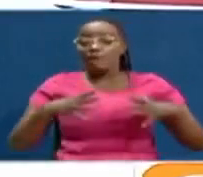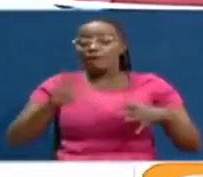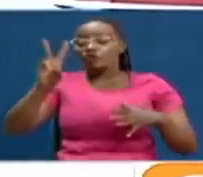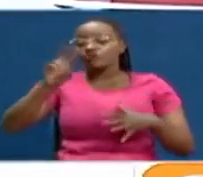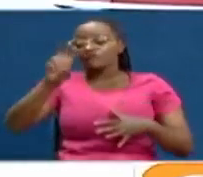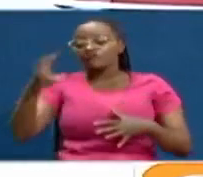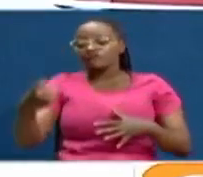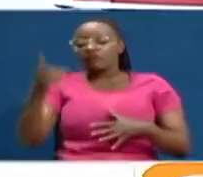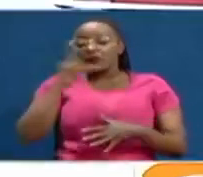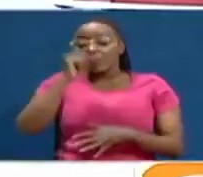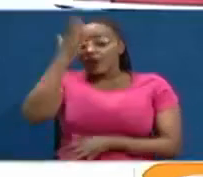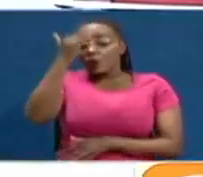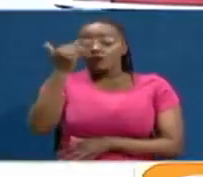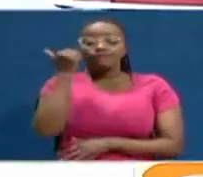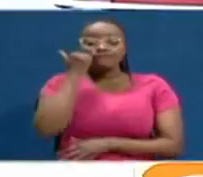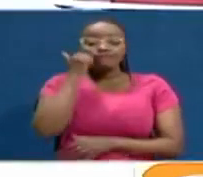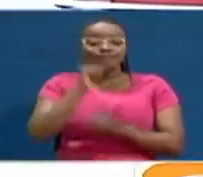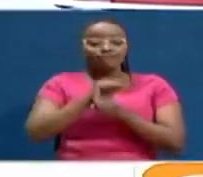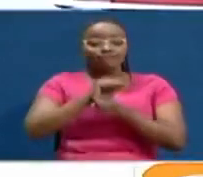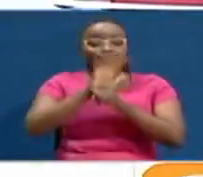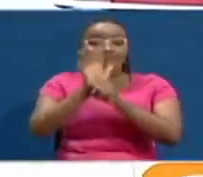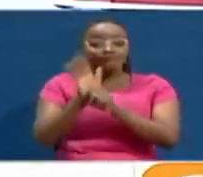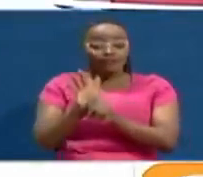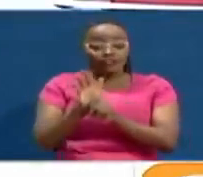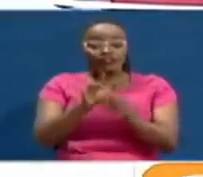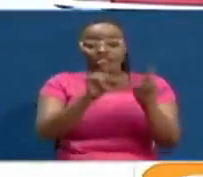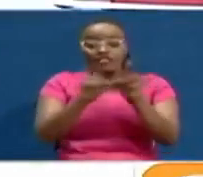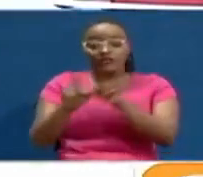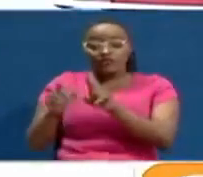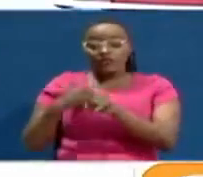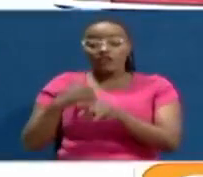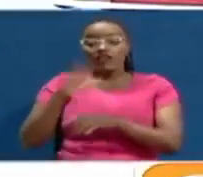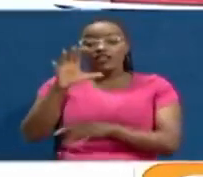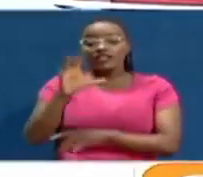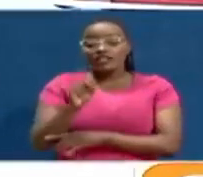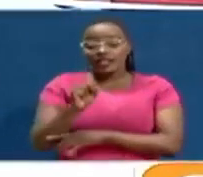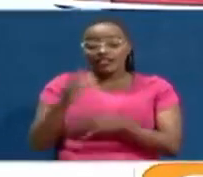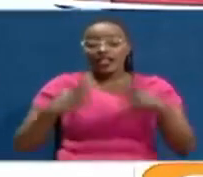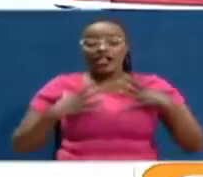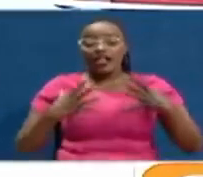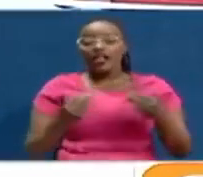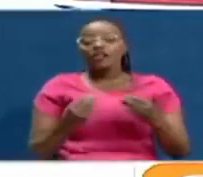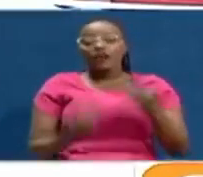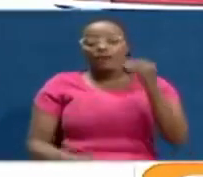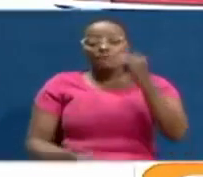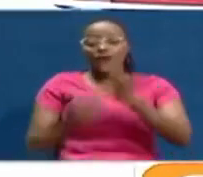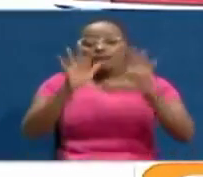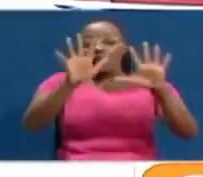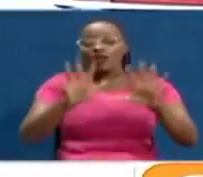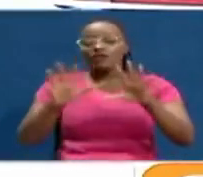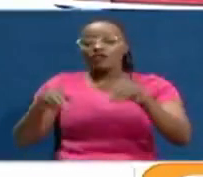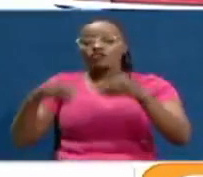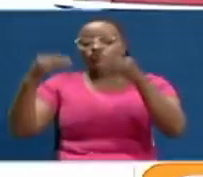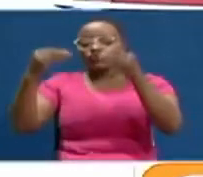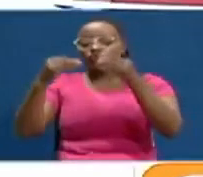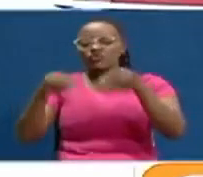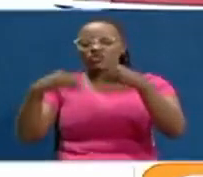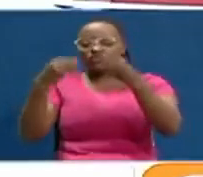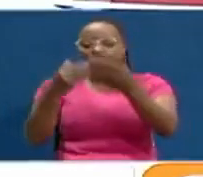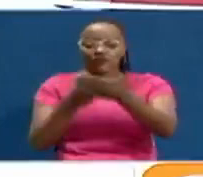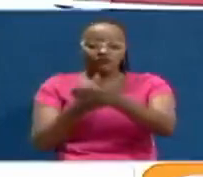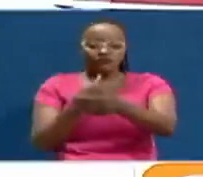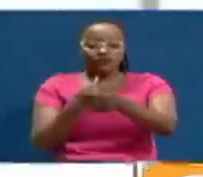wawili wakifariki kutokana na virusi vya corona. Haya yanajiri huku waziri wa afya Mutahi Kagwe akizindua kampeni ya kutoa damu mwezi